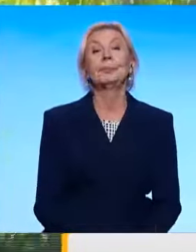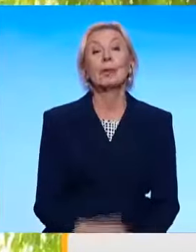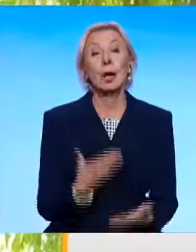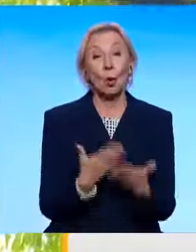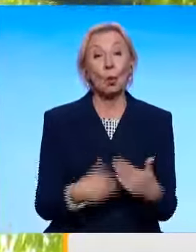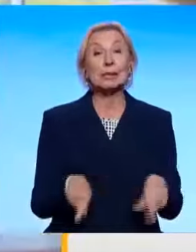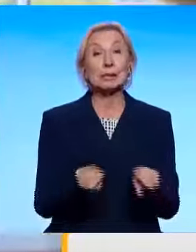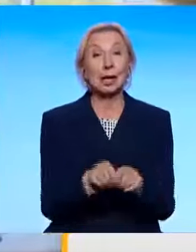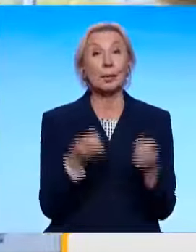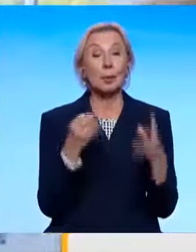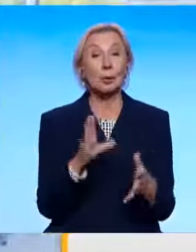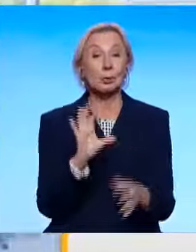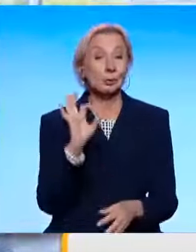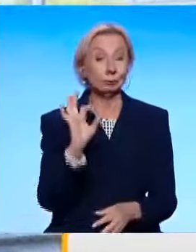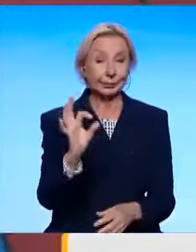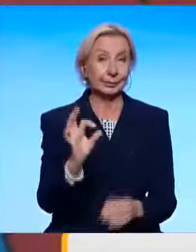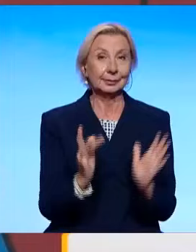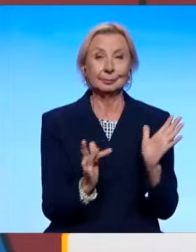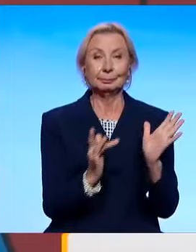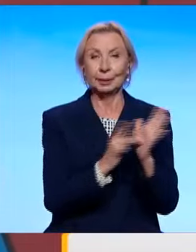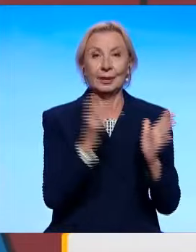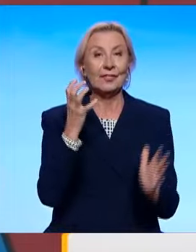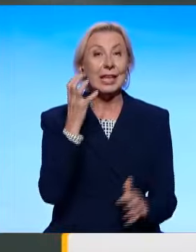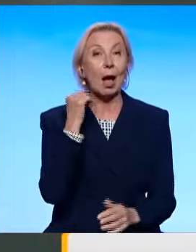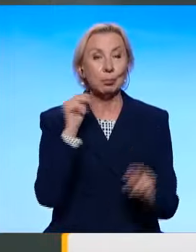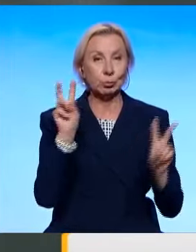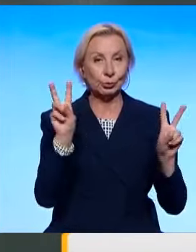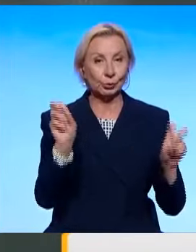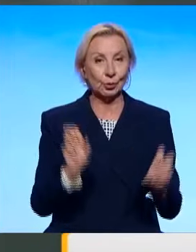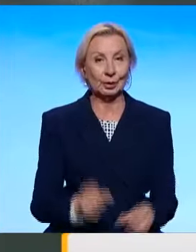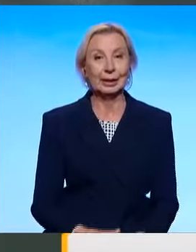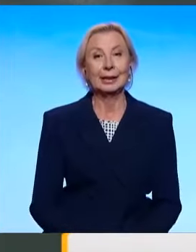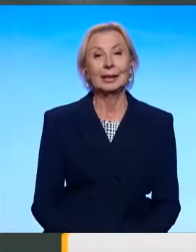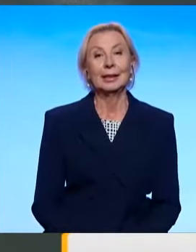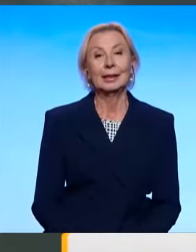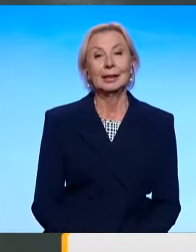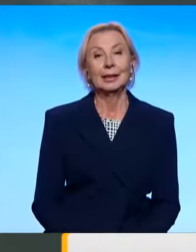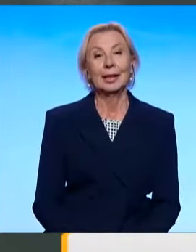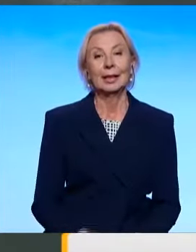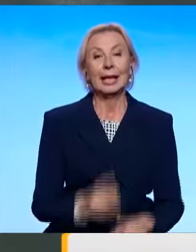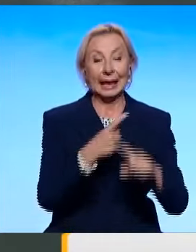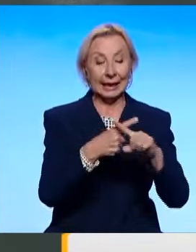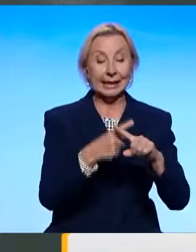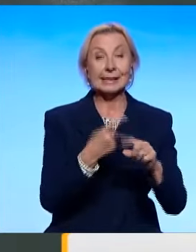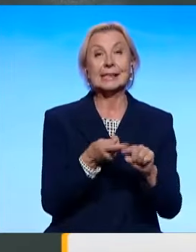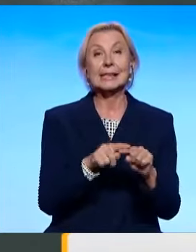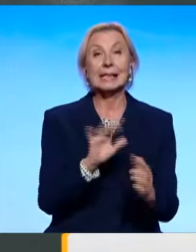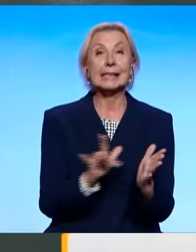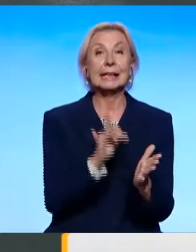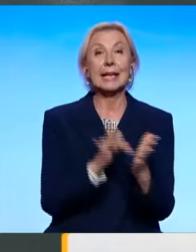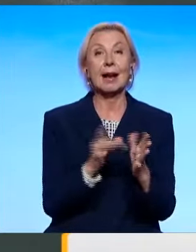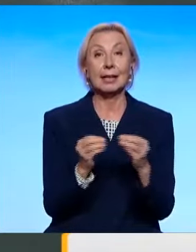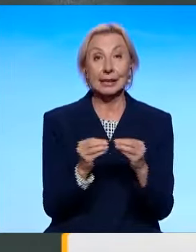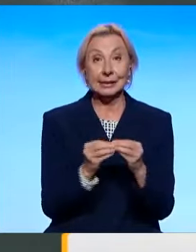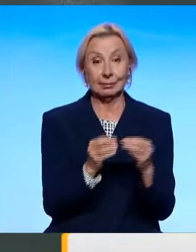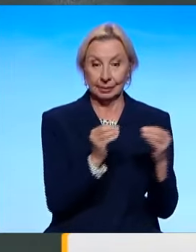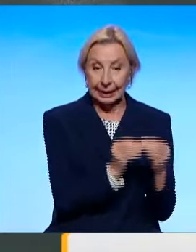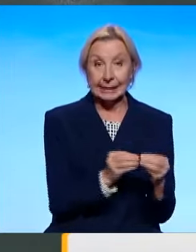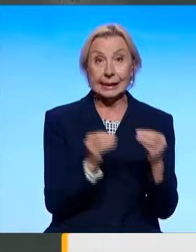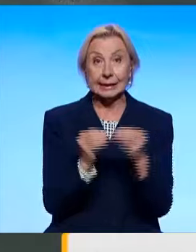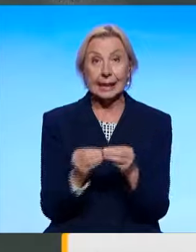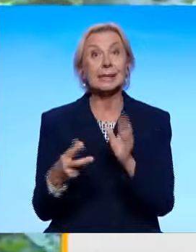Ось так. Просто в яблучко летять усі три його стріли. Центр, він рахується як X, це центральна десятка. Тобто 10,